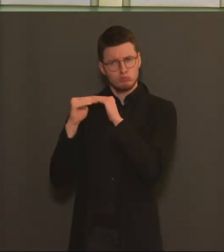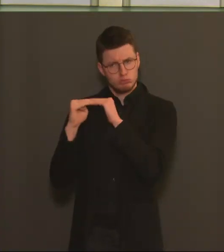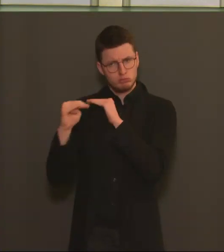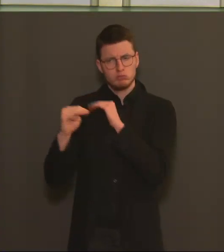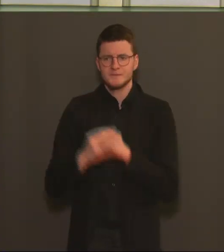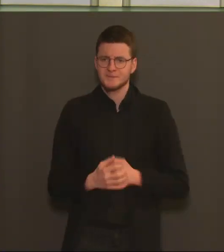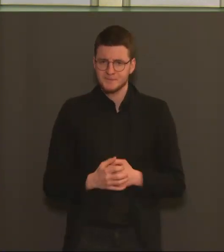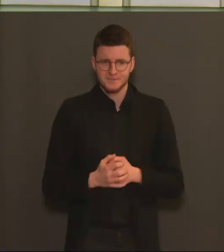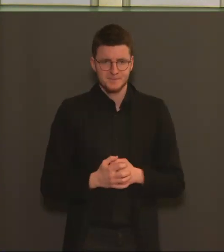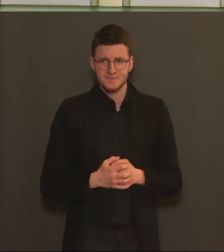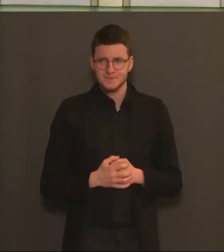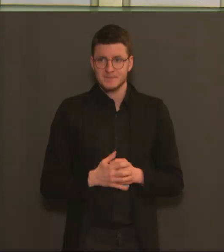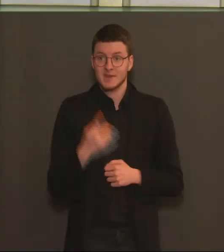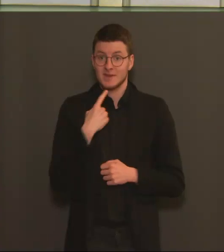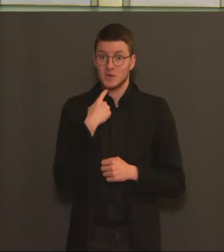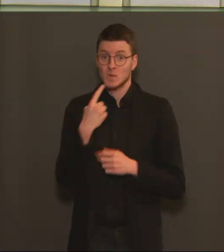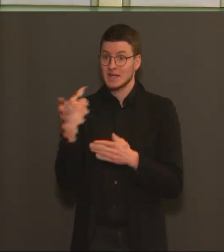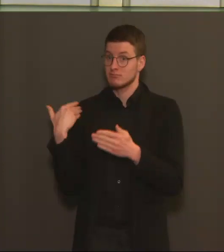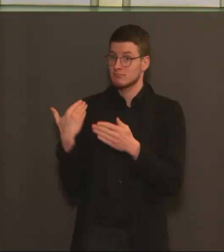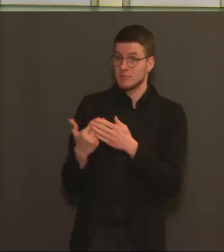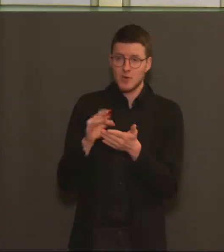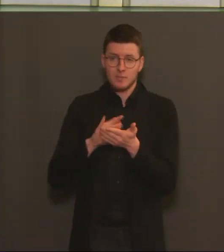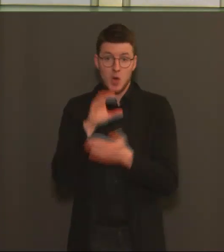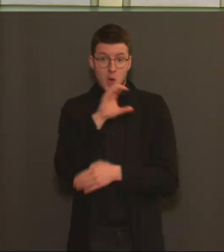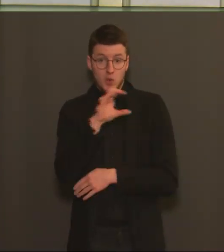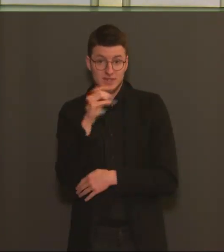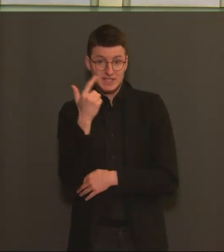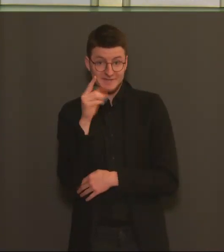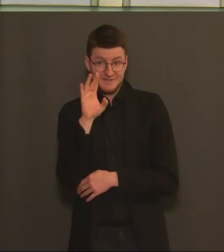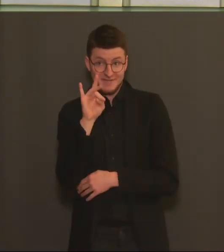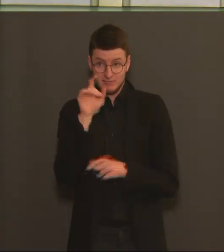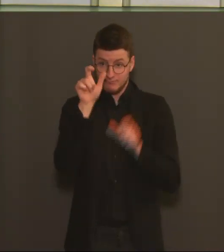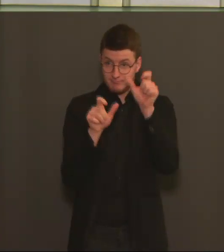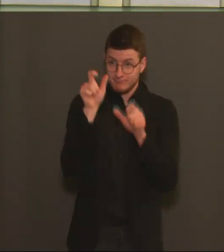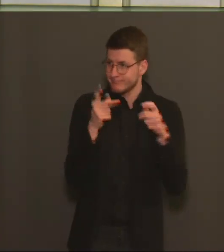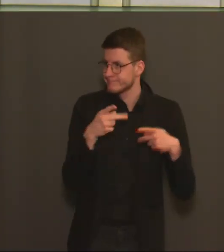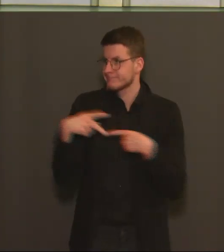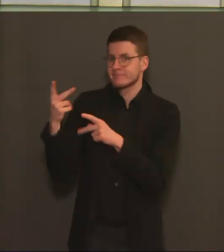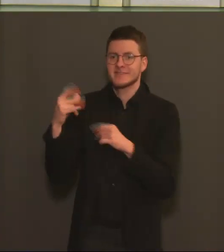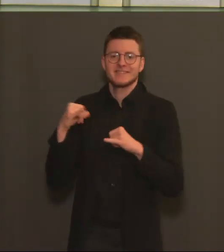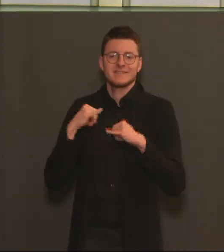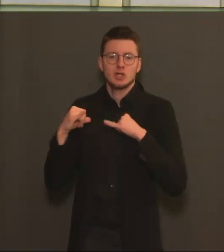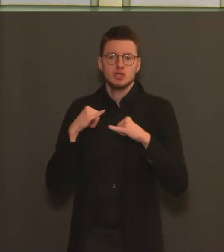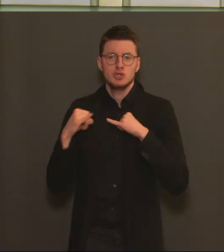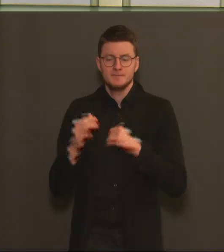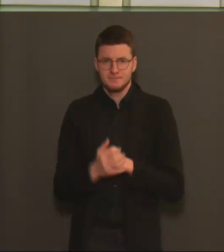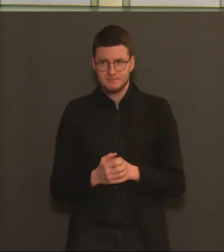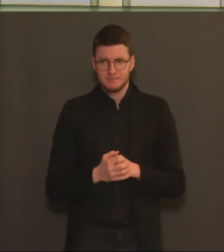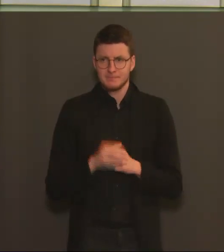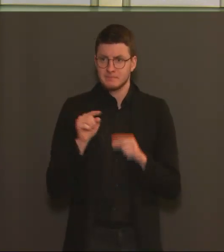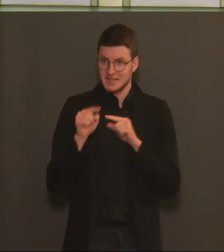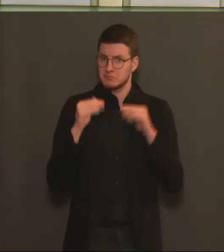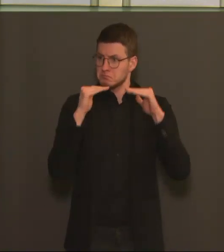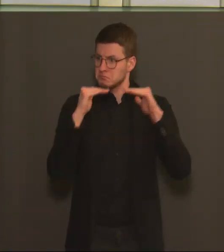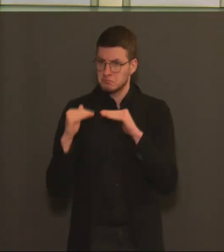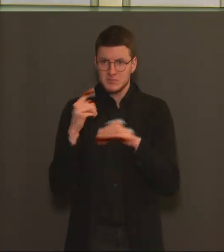De afgelopen week waren er gemiddeld 147 ziekenhuisopnames per dag. Dat is een lichte daling